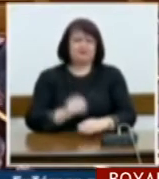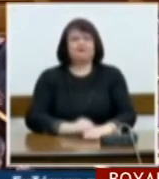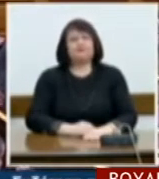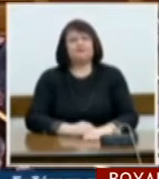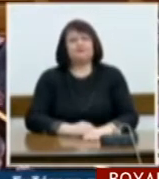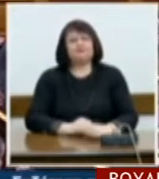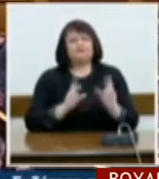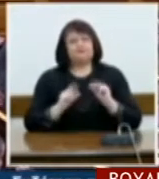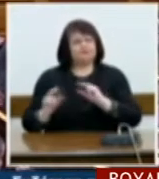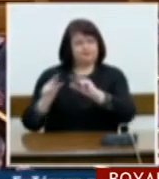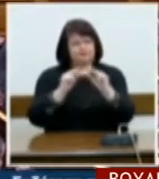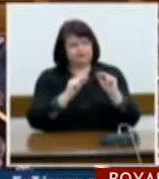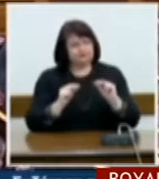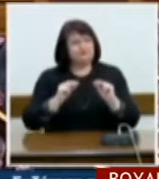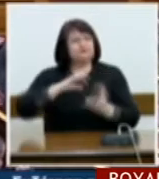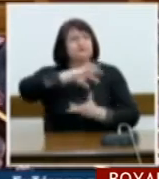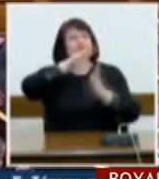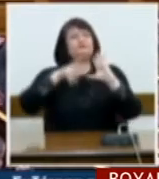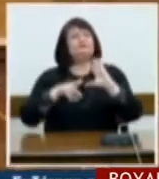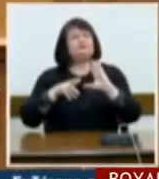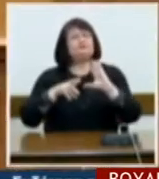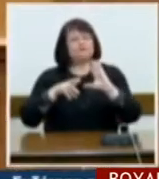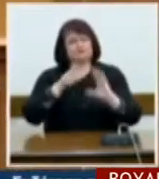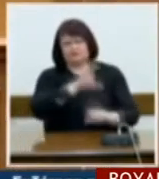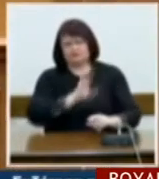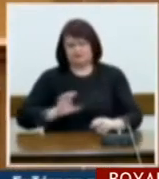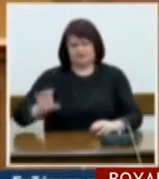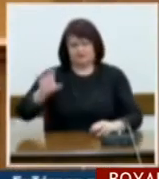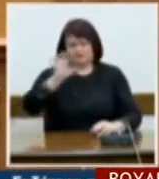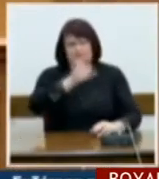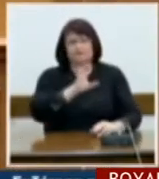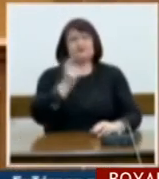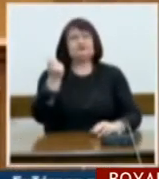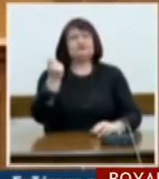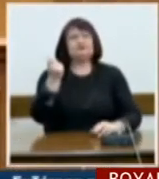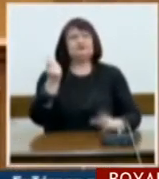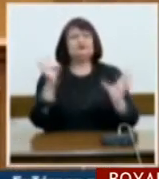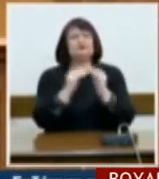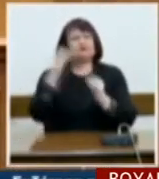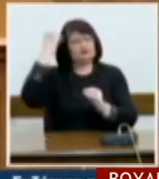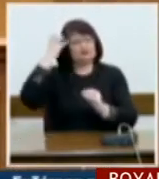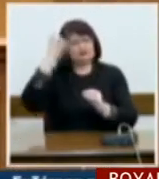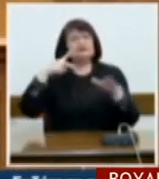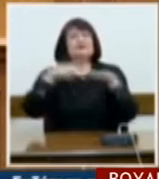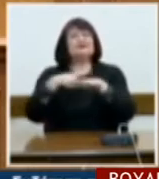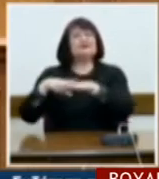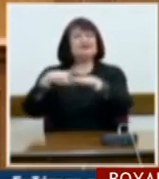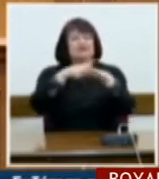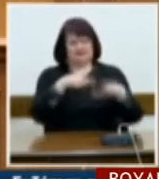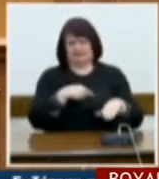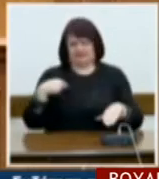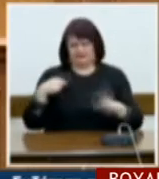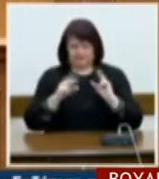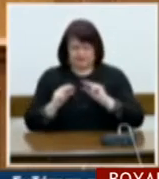στην παγκόσμια κοινότητα των οικονομολόγων αλλά και των κεντρικών τραπεζιτών σχετικά με